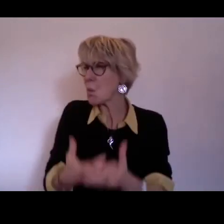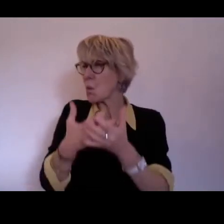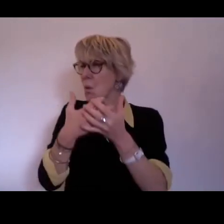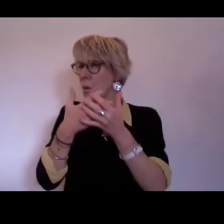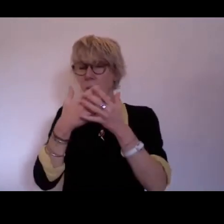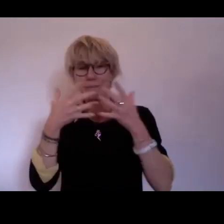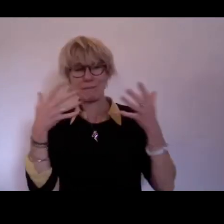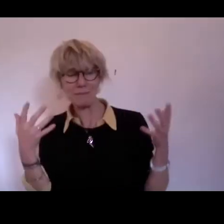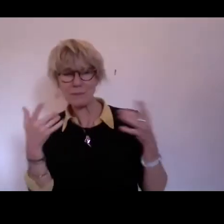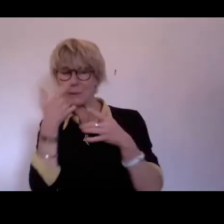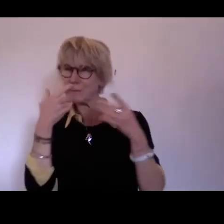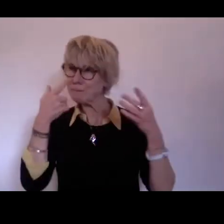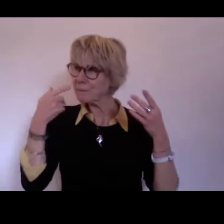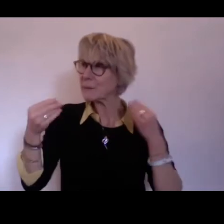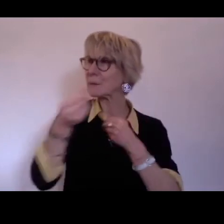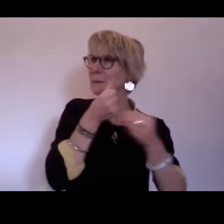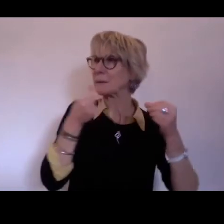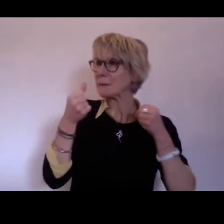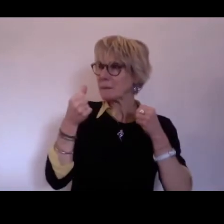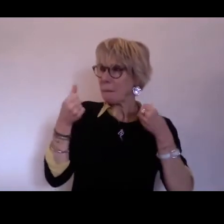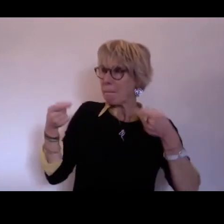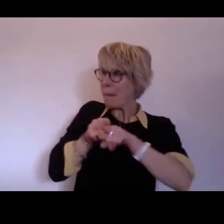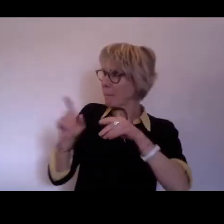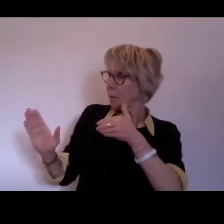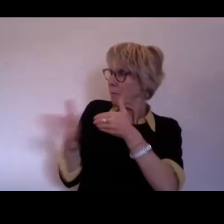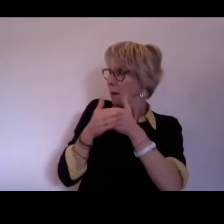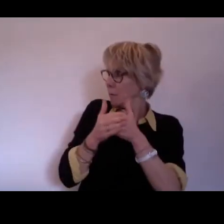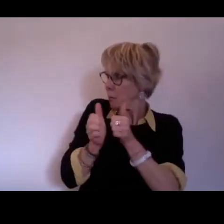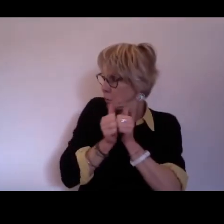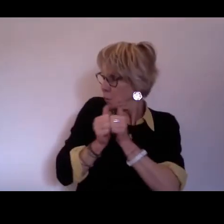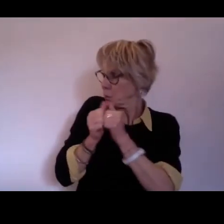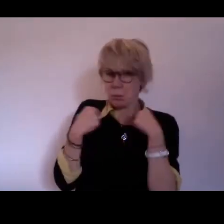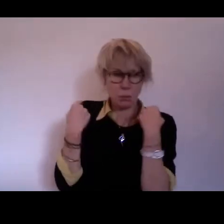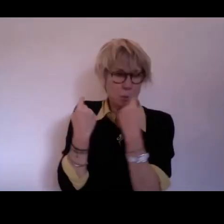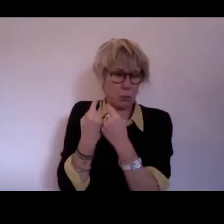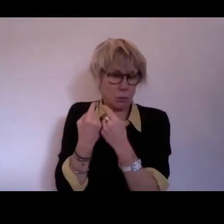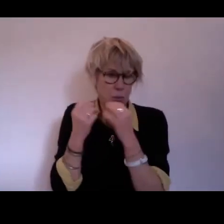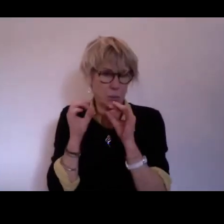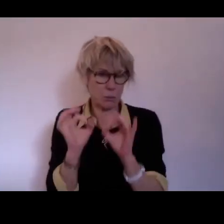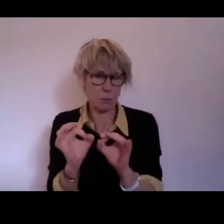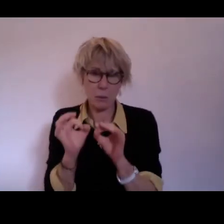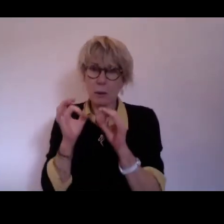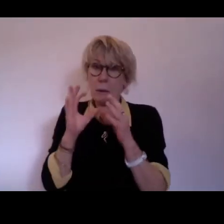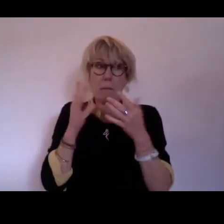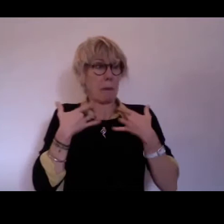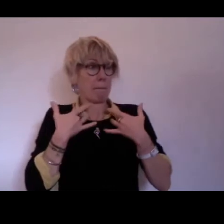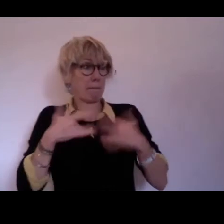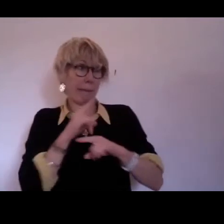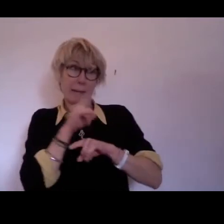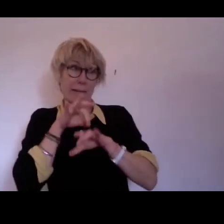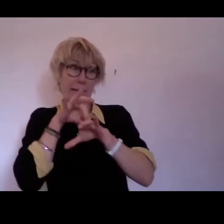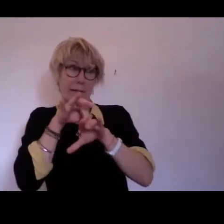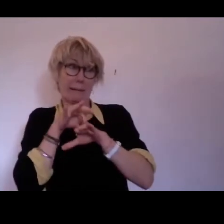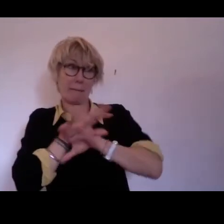vraiment une sensation d'enfermement pour tout le monde. Alors en même temps, moi je ne suis pas geek du tout, donc tout ce qui